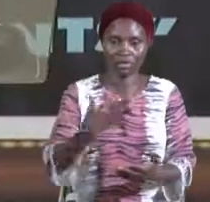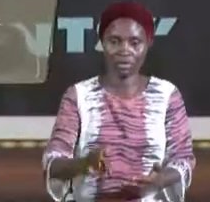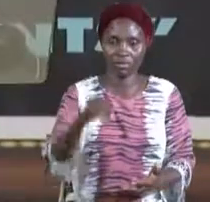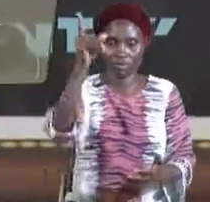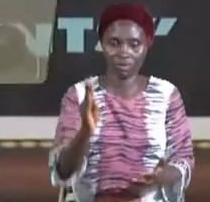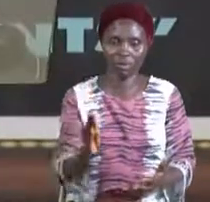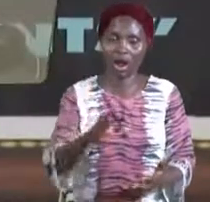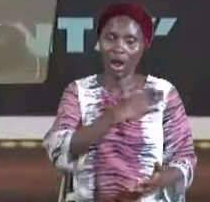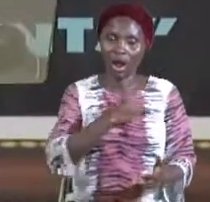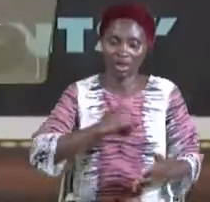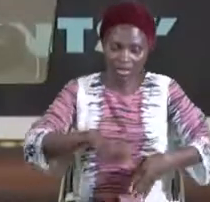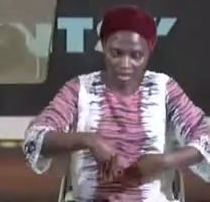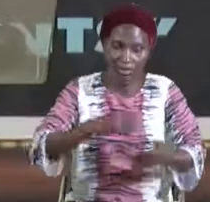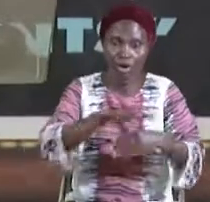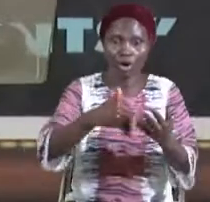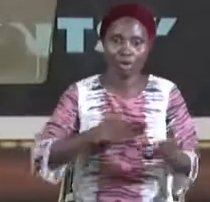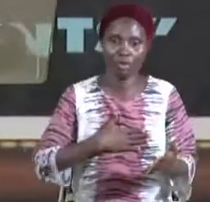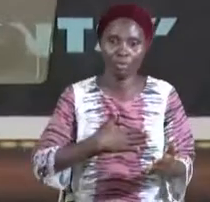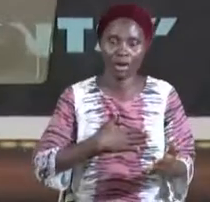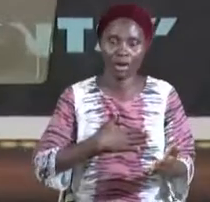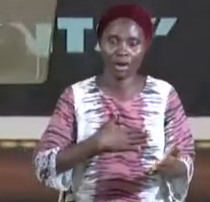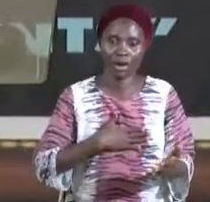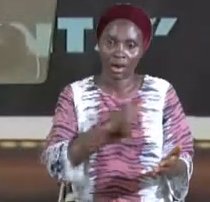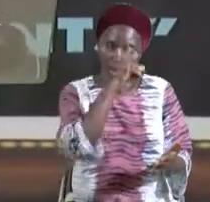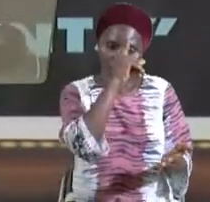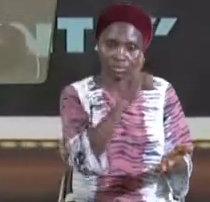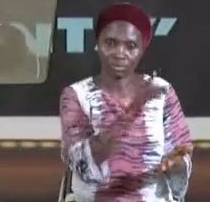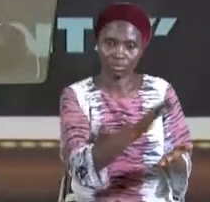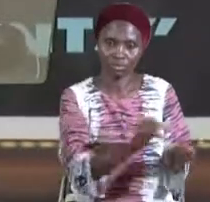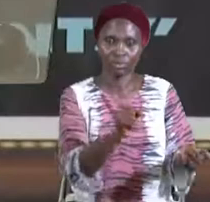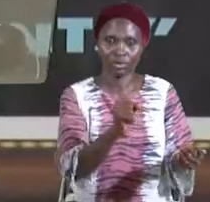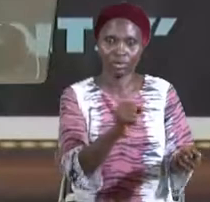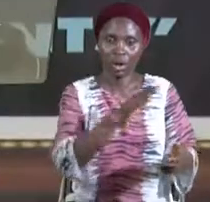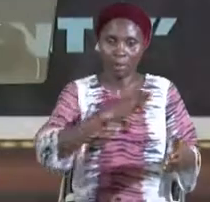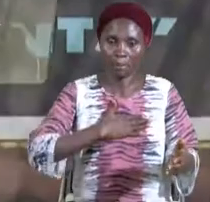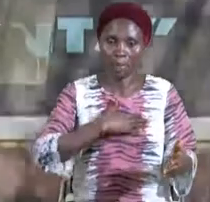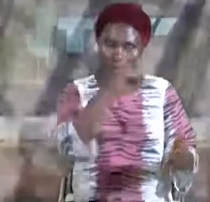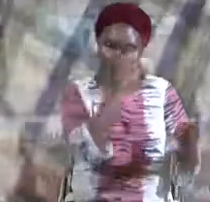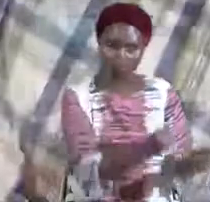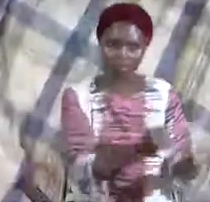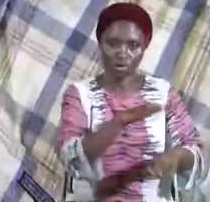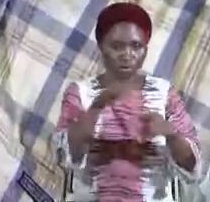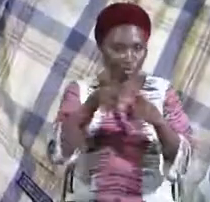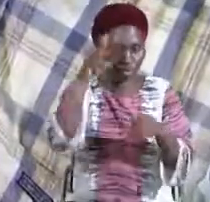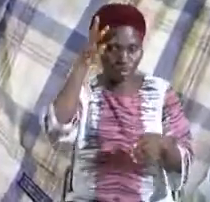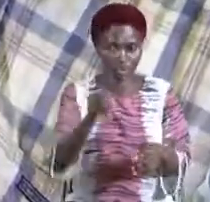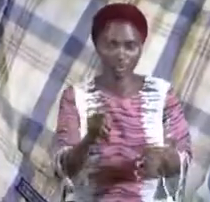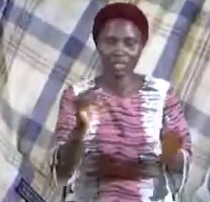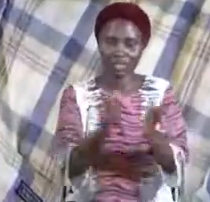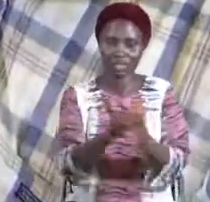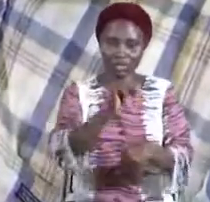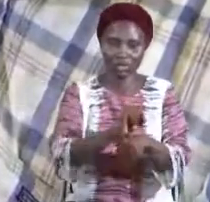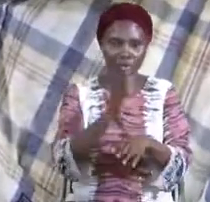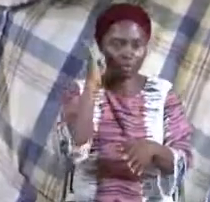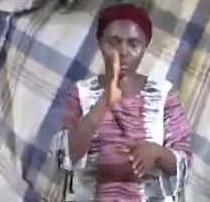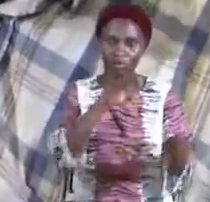attention, toute mon affection, ma confiance, toute ma foi en lui. Cette œuvre sera faite dans ton cœur.